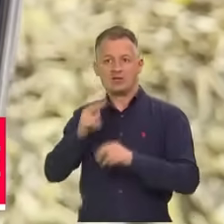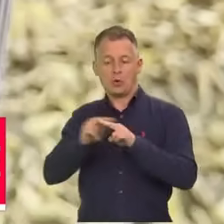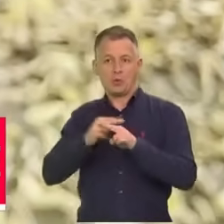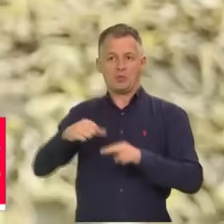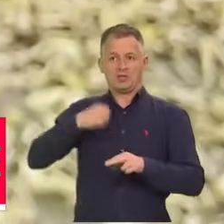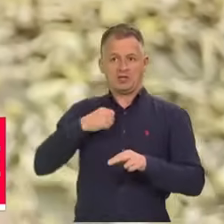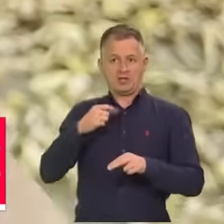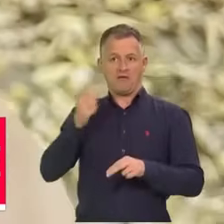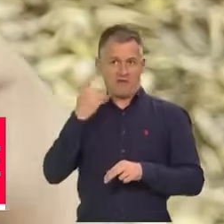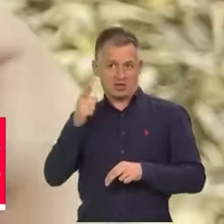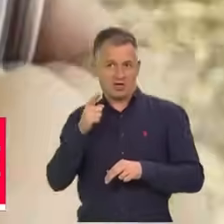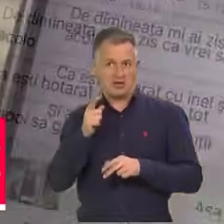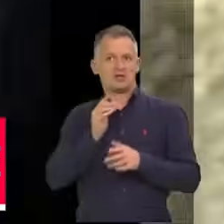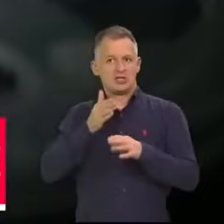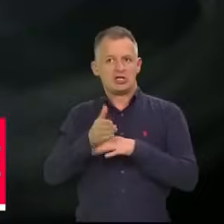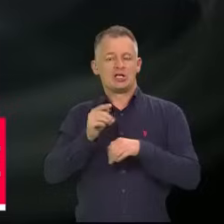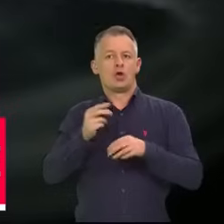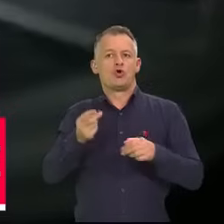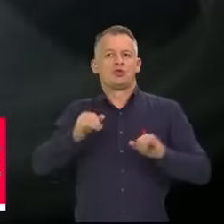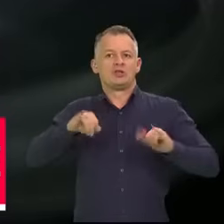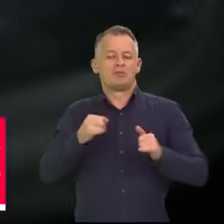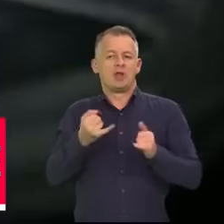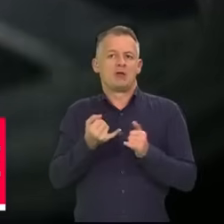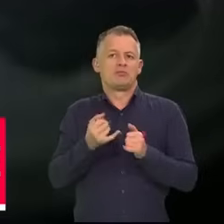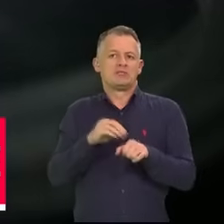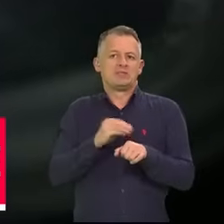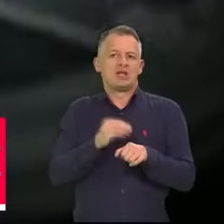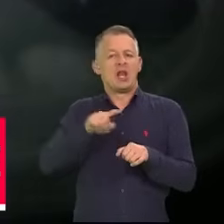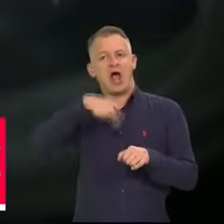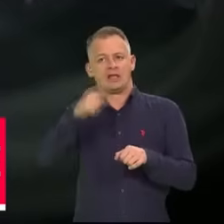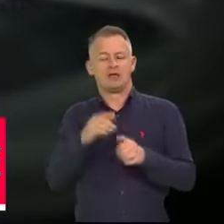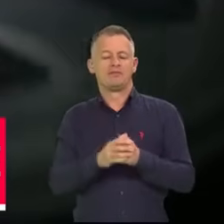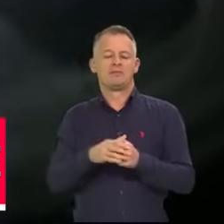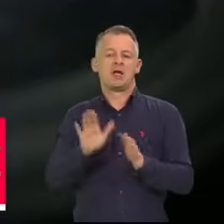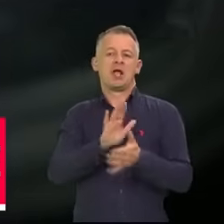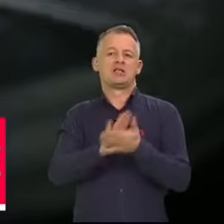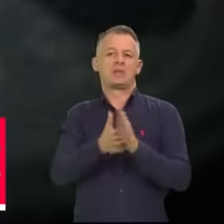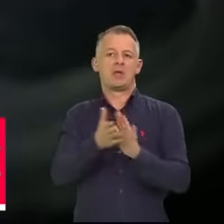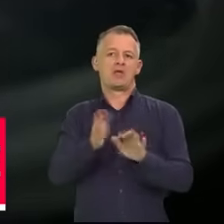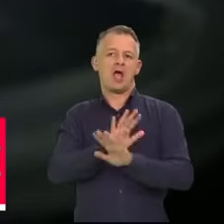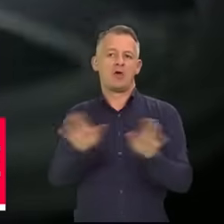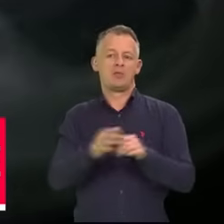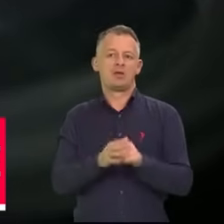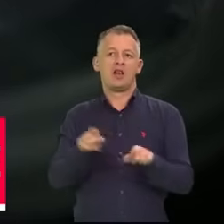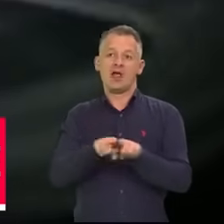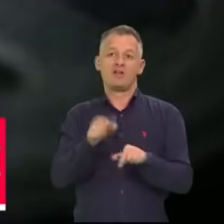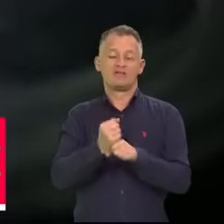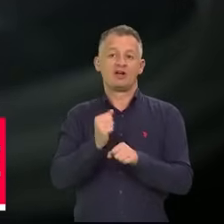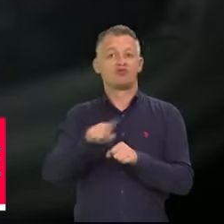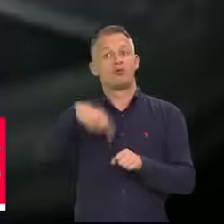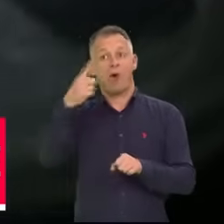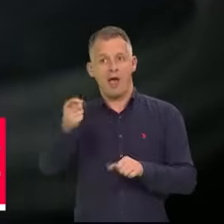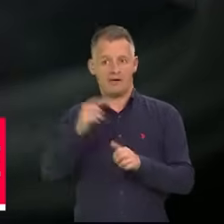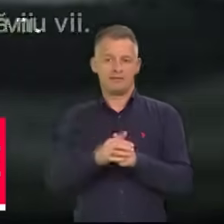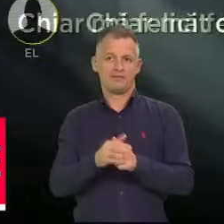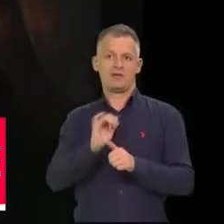ușurință de la o stare la alta. Deja mi-a trecut supărarea pe tine. Mulțumesc. Așa i-aș face și lui Aia și tu să te uiți. Chiar mă felicit că m-am